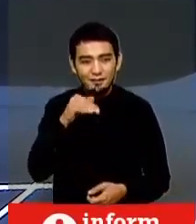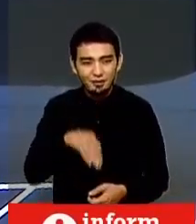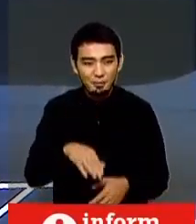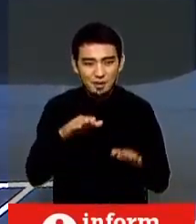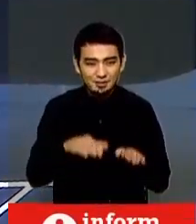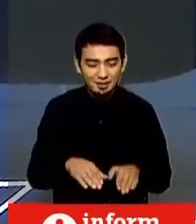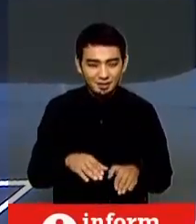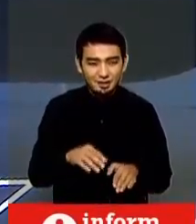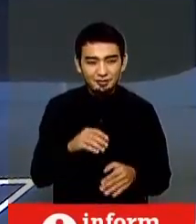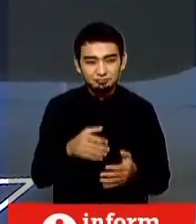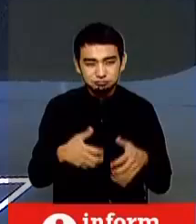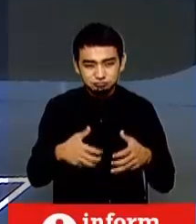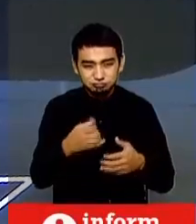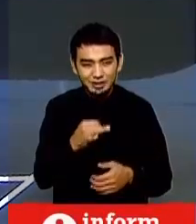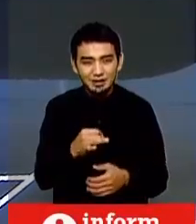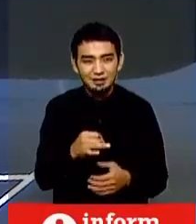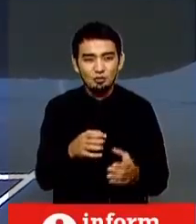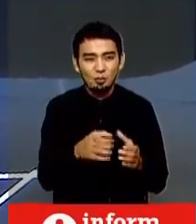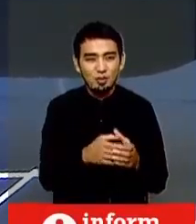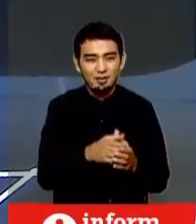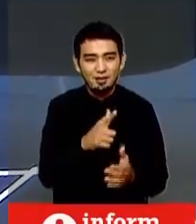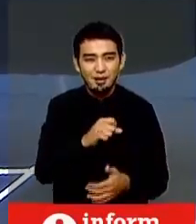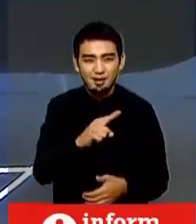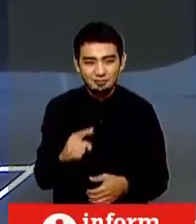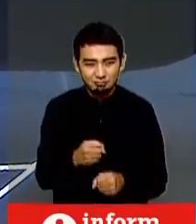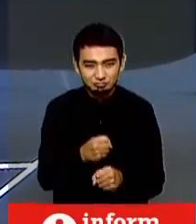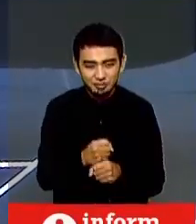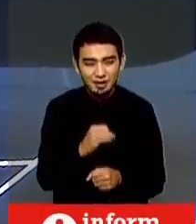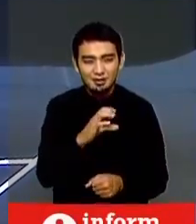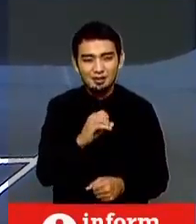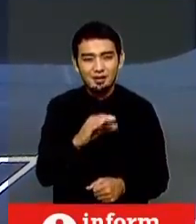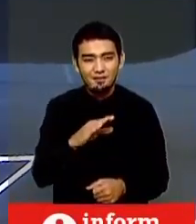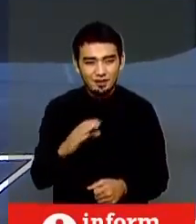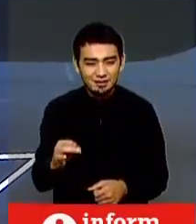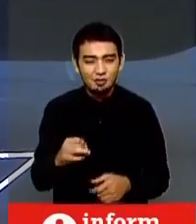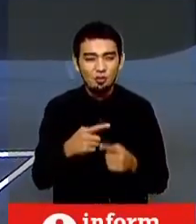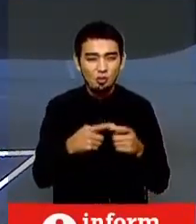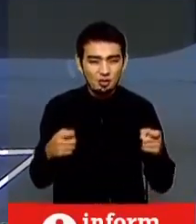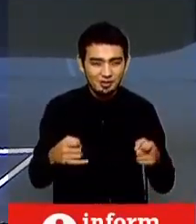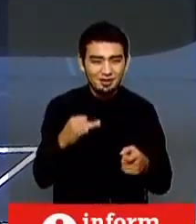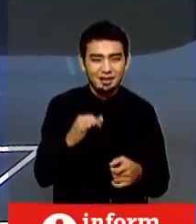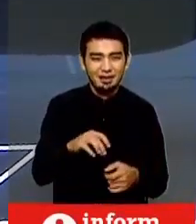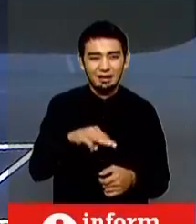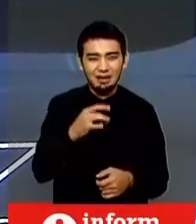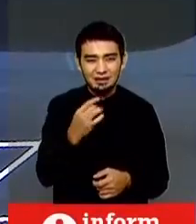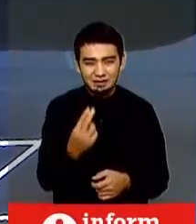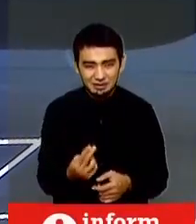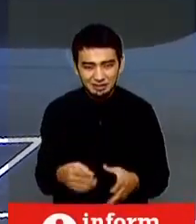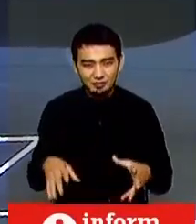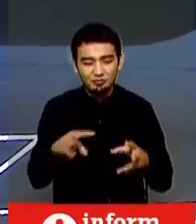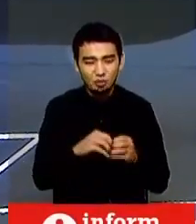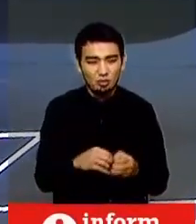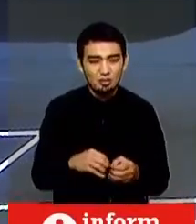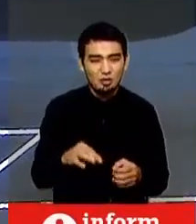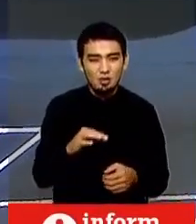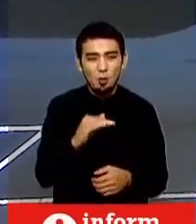месторождение, газораспределительную компанию, предприятия в сфере сервиса, гостиничные и торгово-развлекательные комплексы,